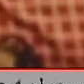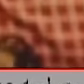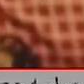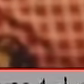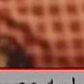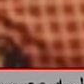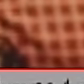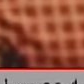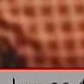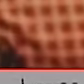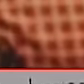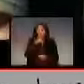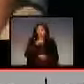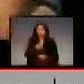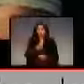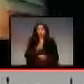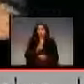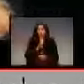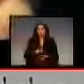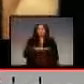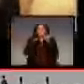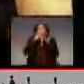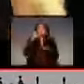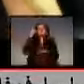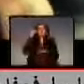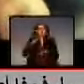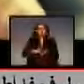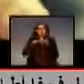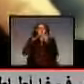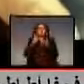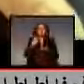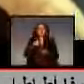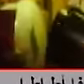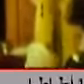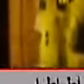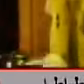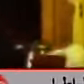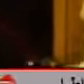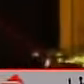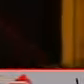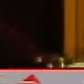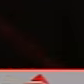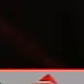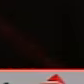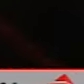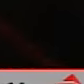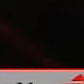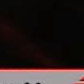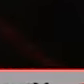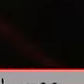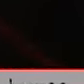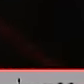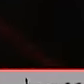عام 2009 عن فيلم أولاد العم. توالت أعمال كريم عبد العزيز وآخرها